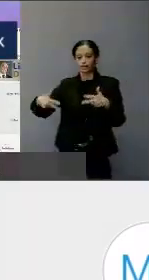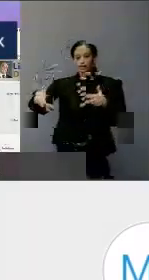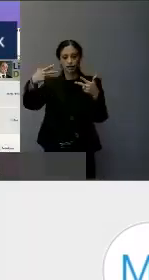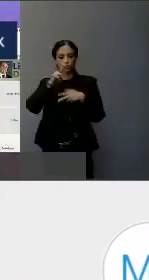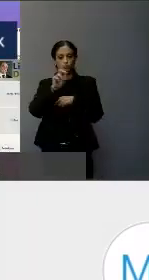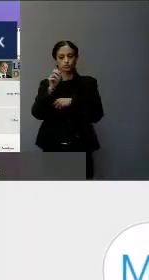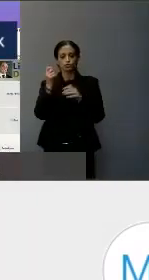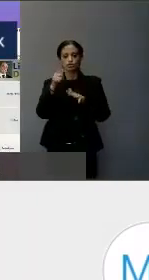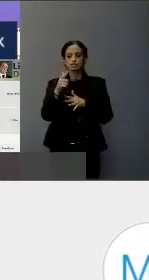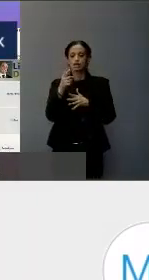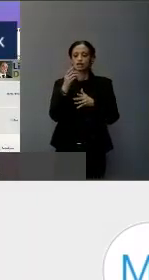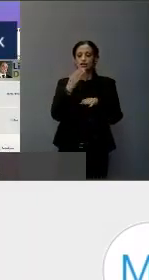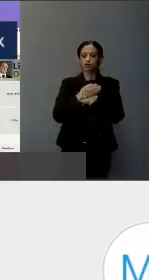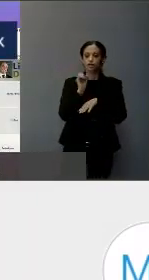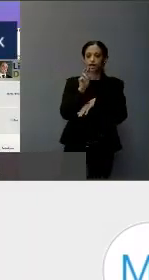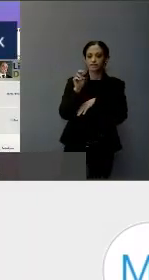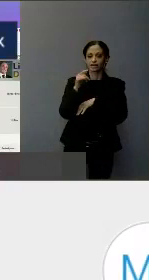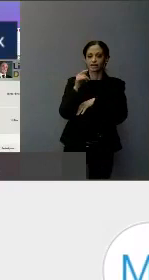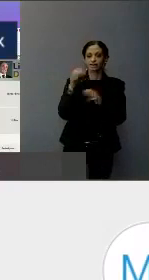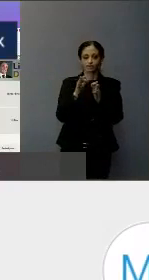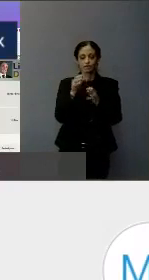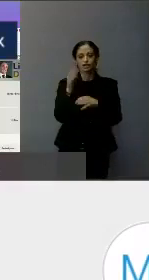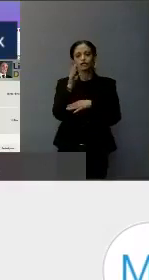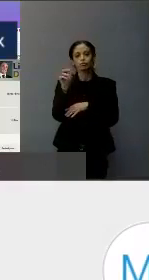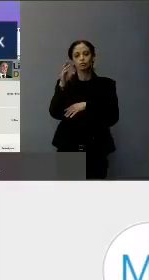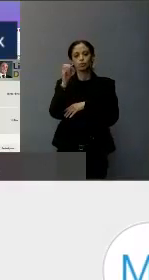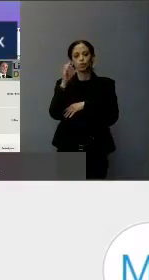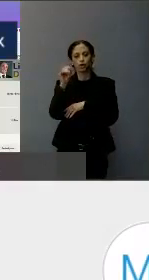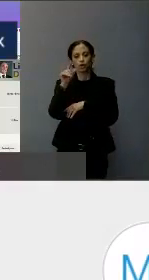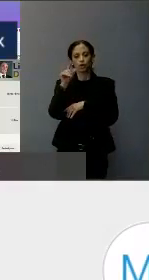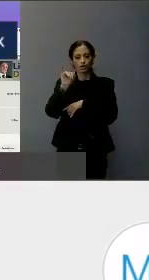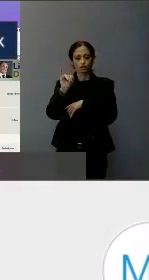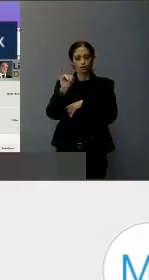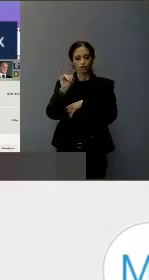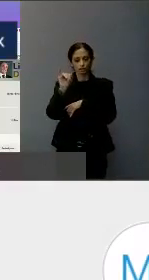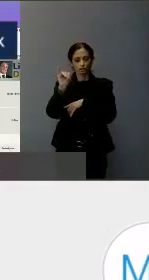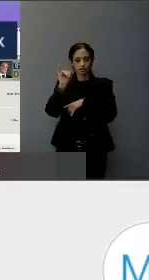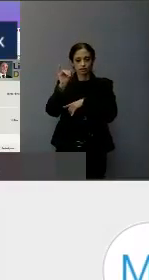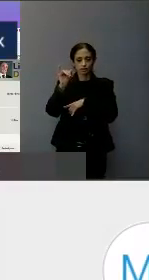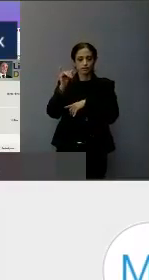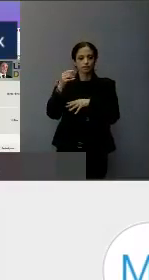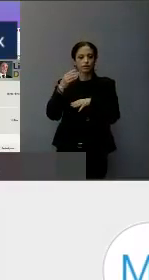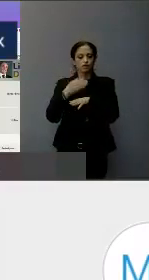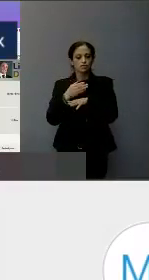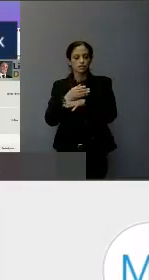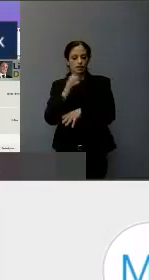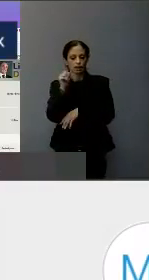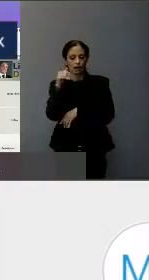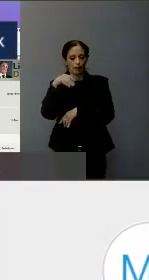dove vorrebbe niente consigliera bruco reali consigliere campanella